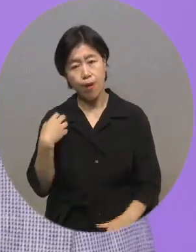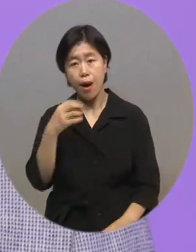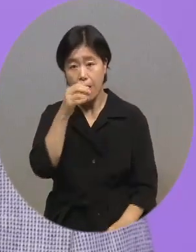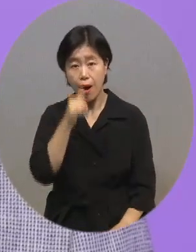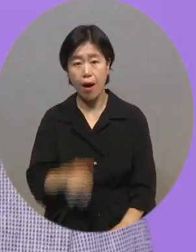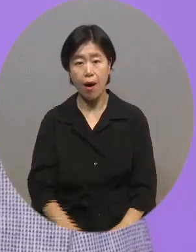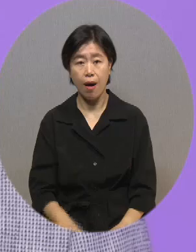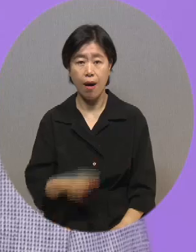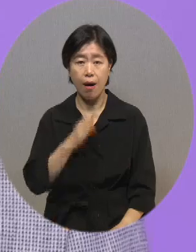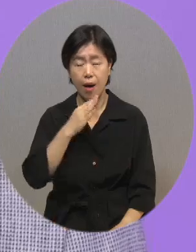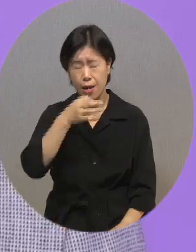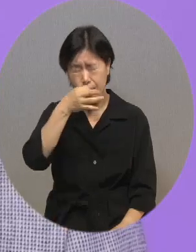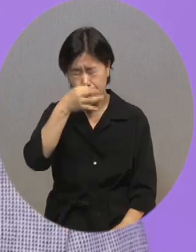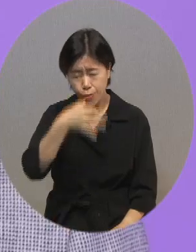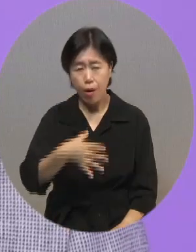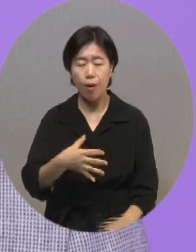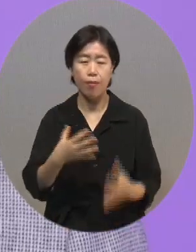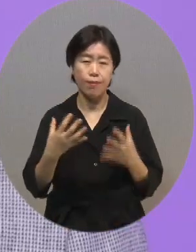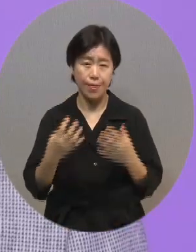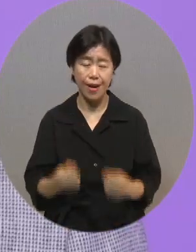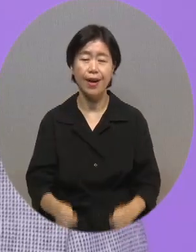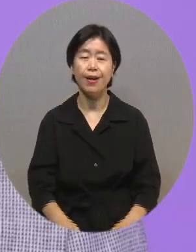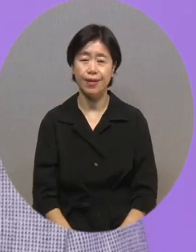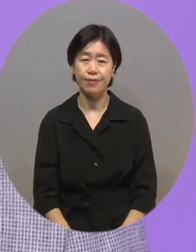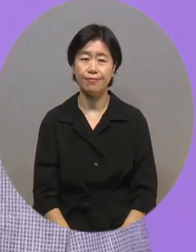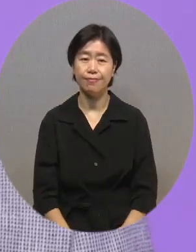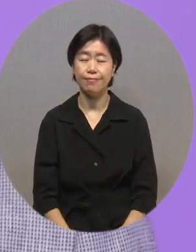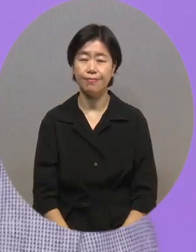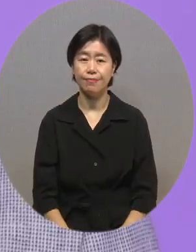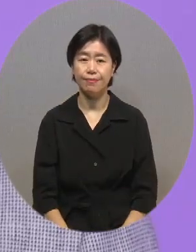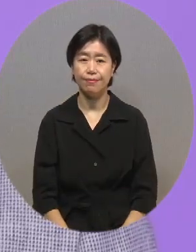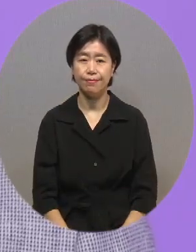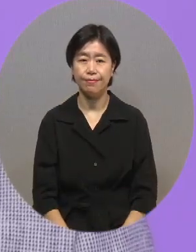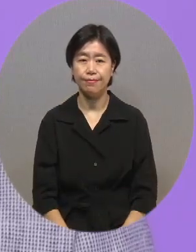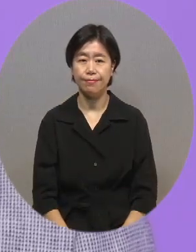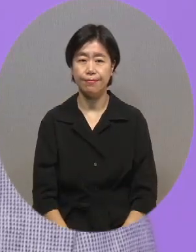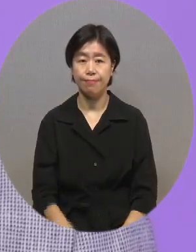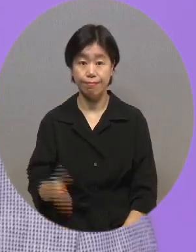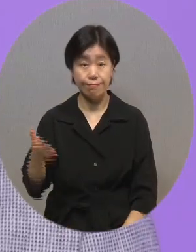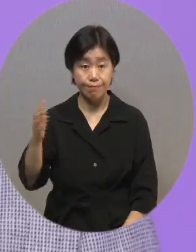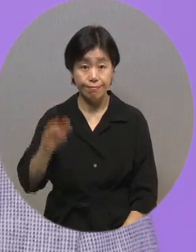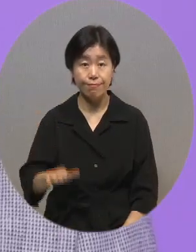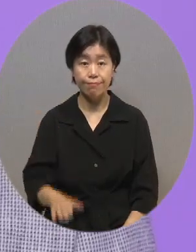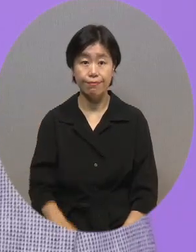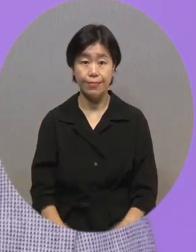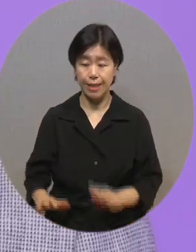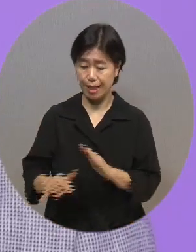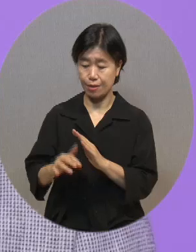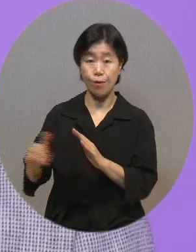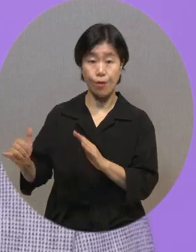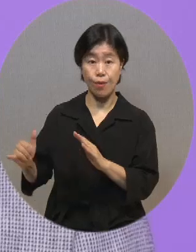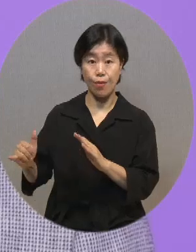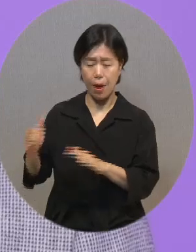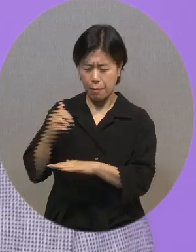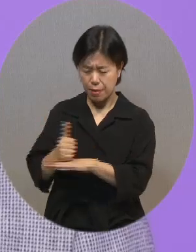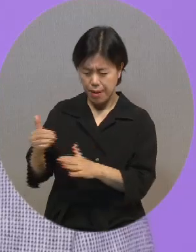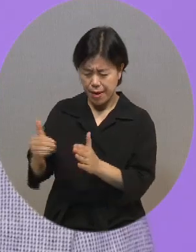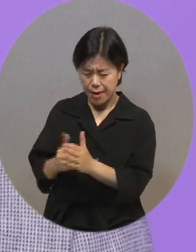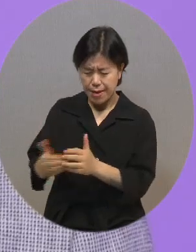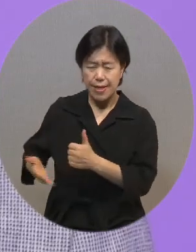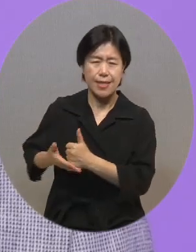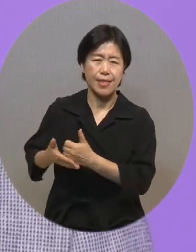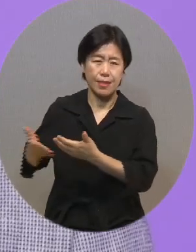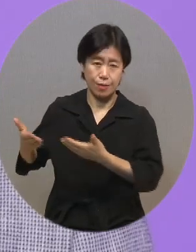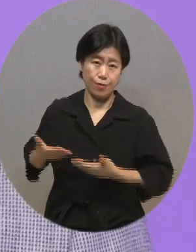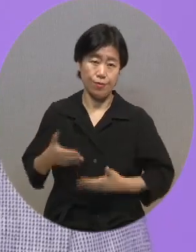정말 힘든 그런 점이 한두 가지가 아니었어요. 근데 가족들이 끝까지 좀 지지를